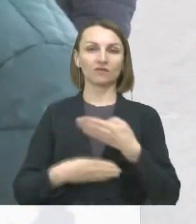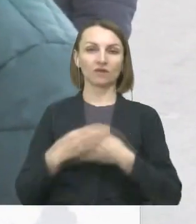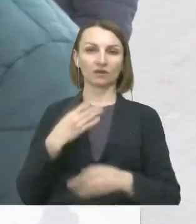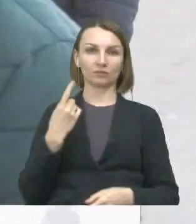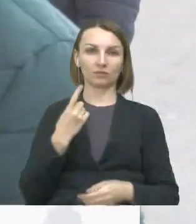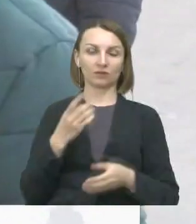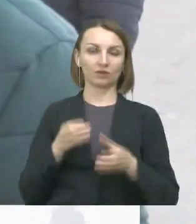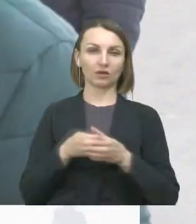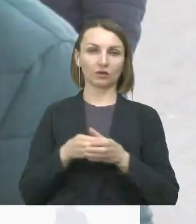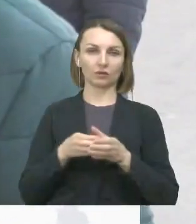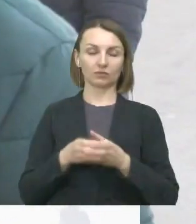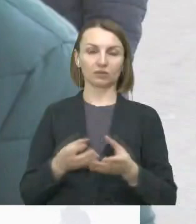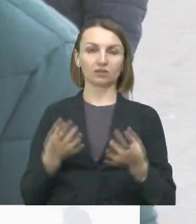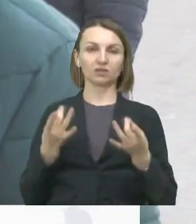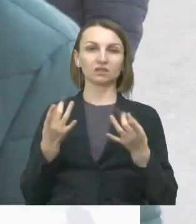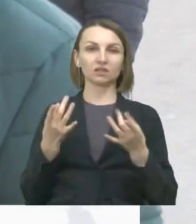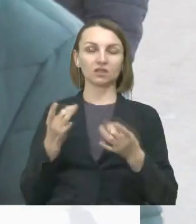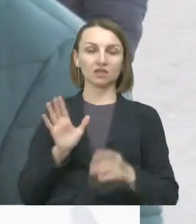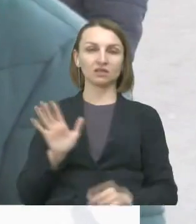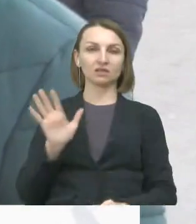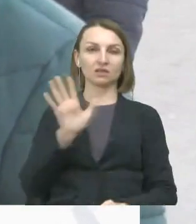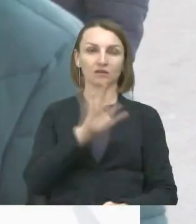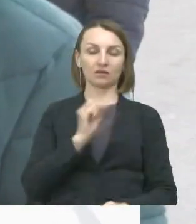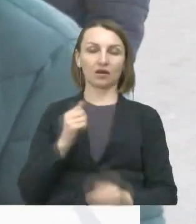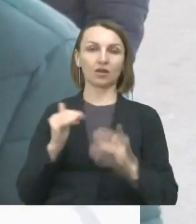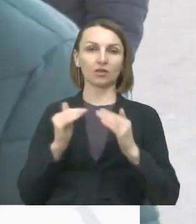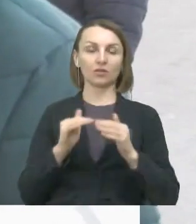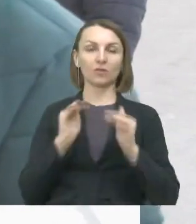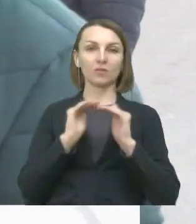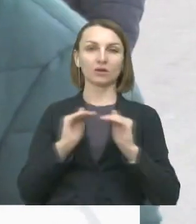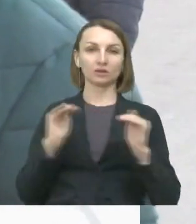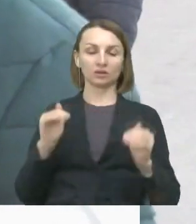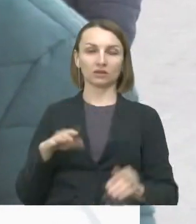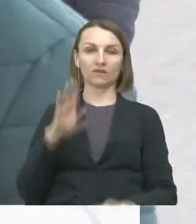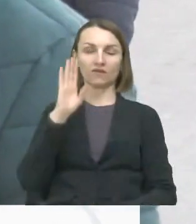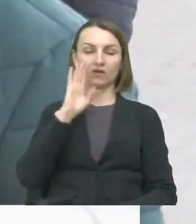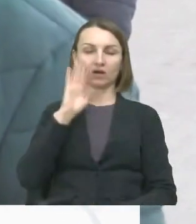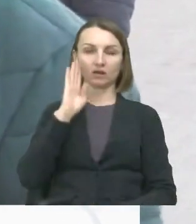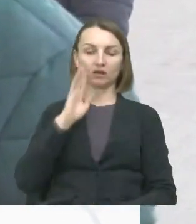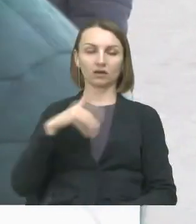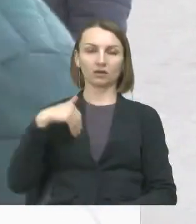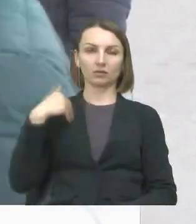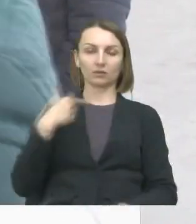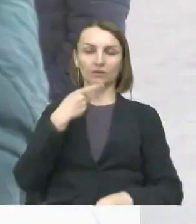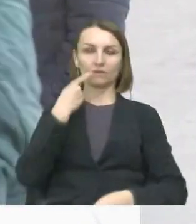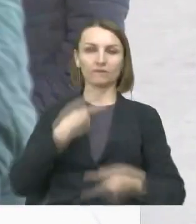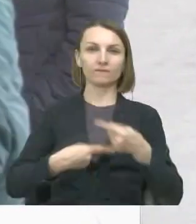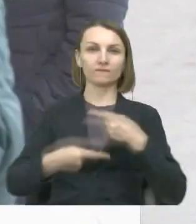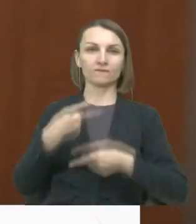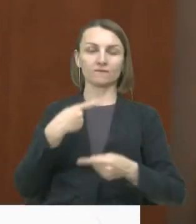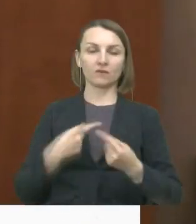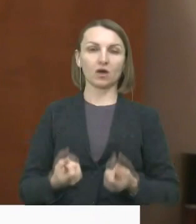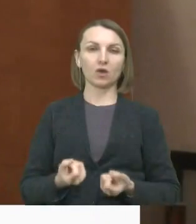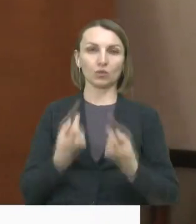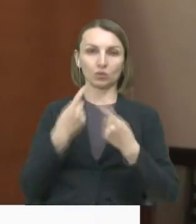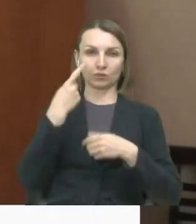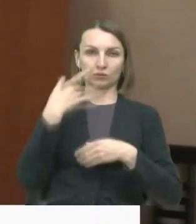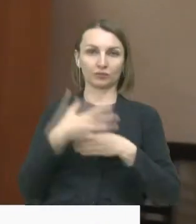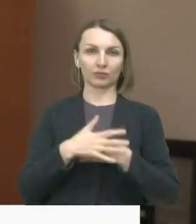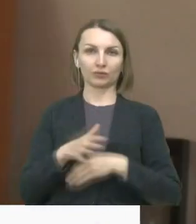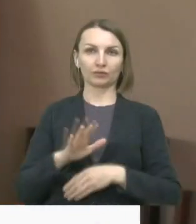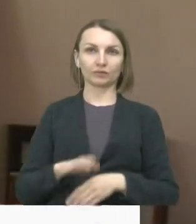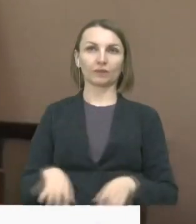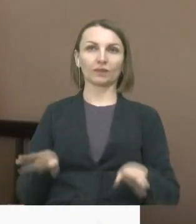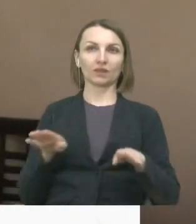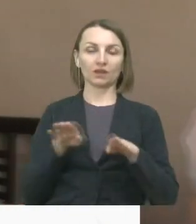группы. Сырость на стенах, а ведь дома дети. Вода продолжает выходить непонятно откуда. Такая